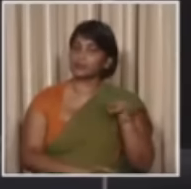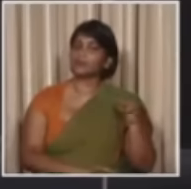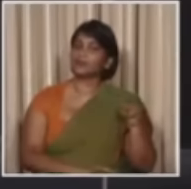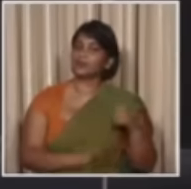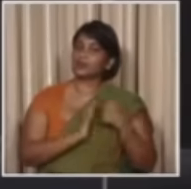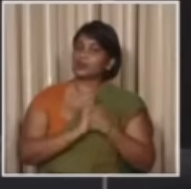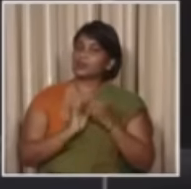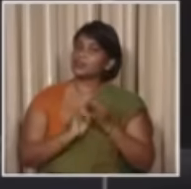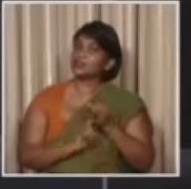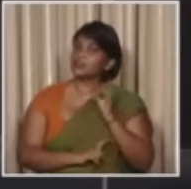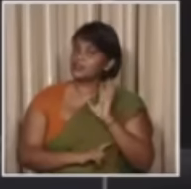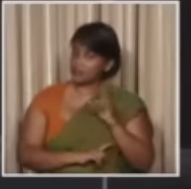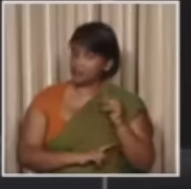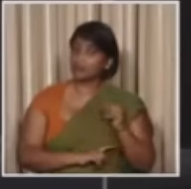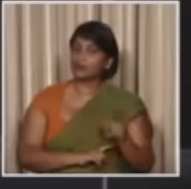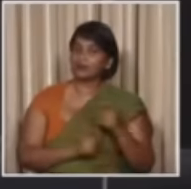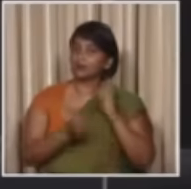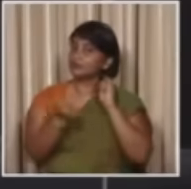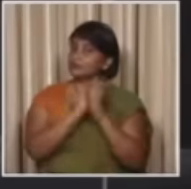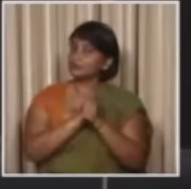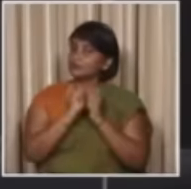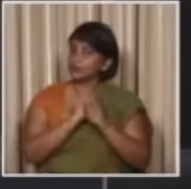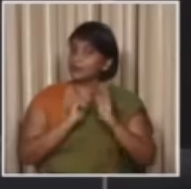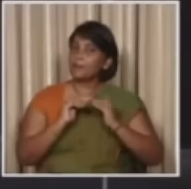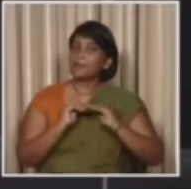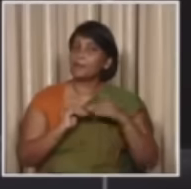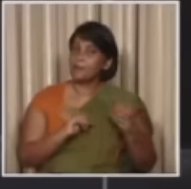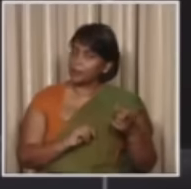ගරු ජනාධිපතිතුමා. දැන් සංශෝධන වලින් පස්සේ